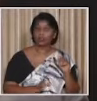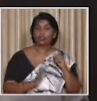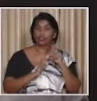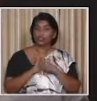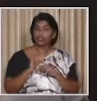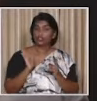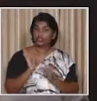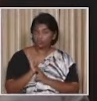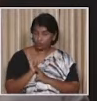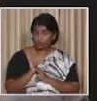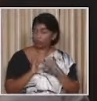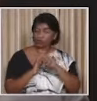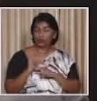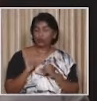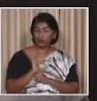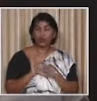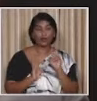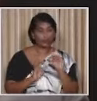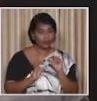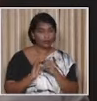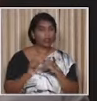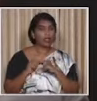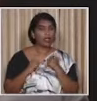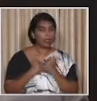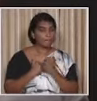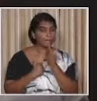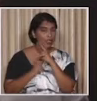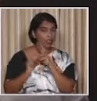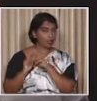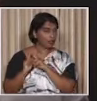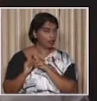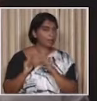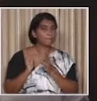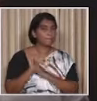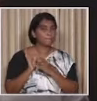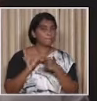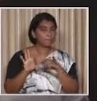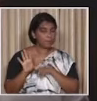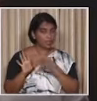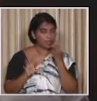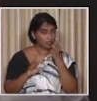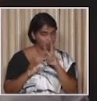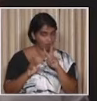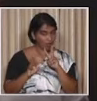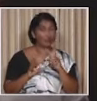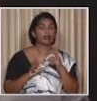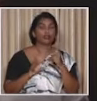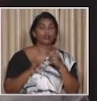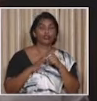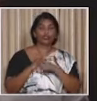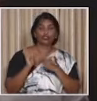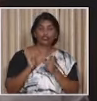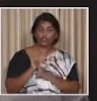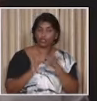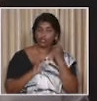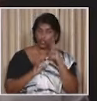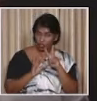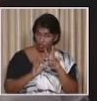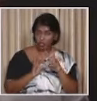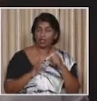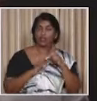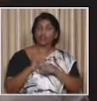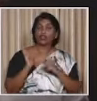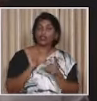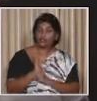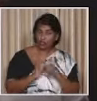ජූලි 20 වෙනිදා වෙනකන් අප්‍රේල් මාසේ 12, මැයි මාසේ 12, ජුනි මාසේ 12, ජූලි මාසේ